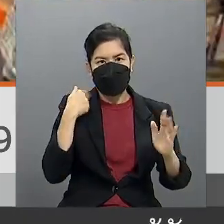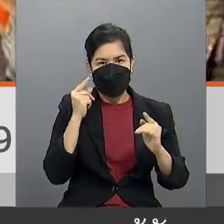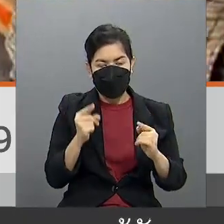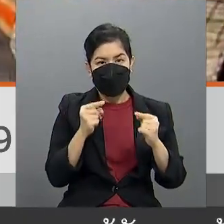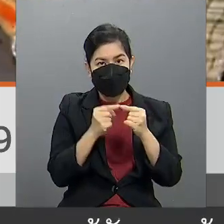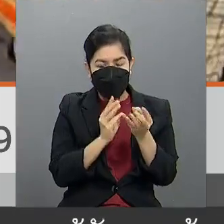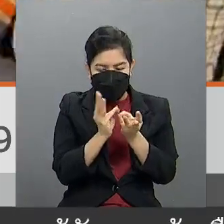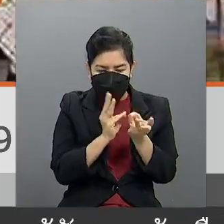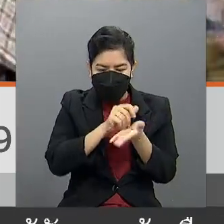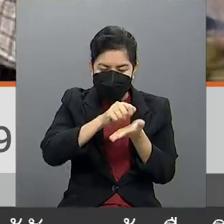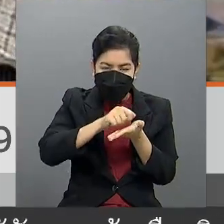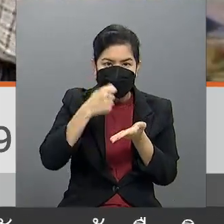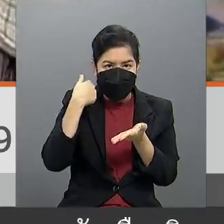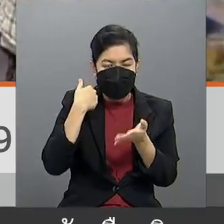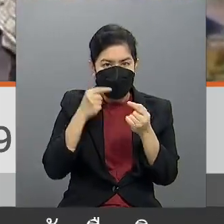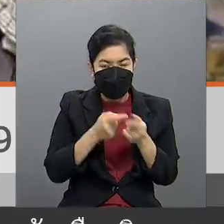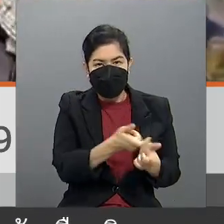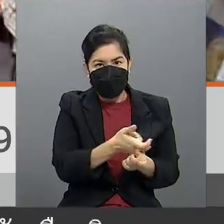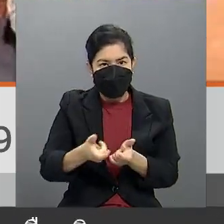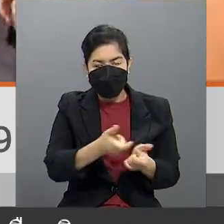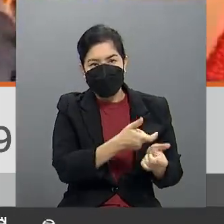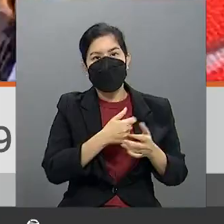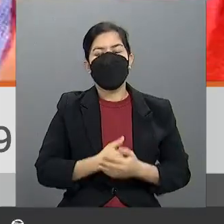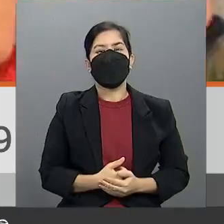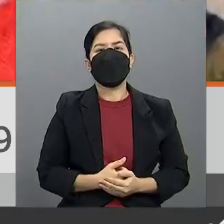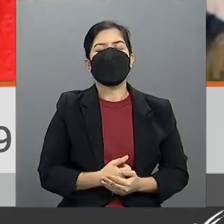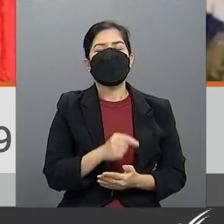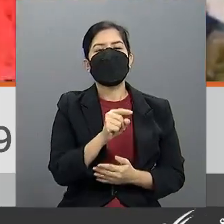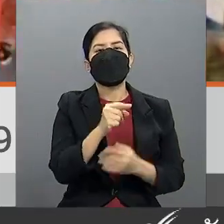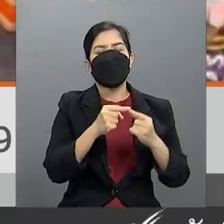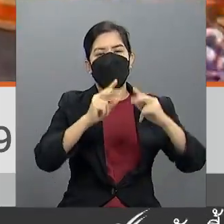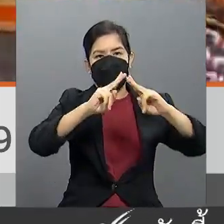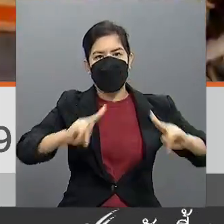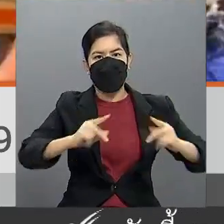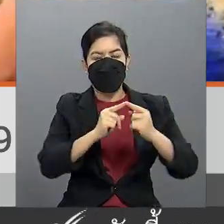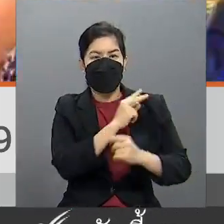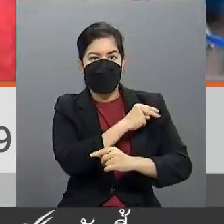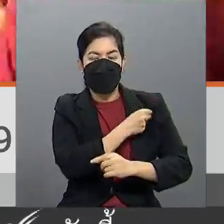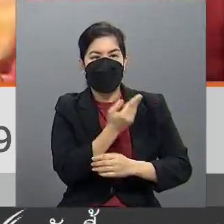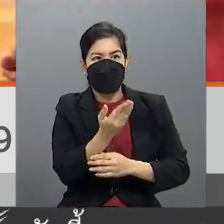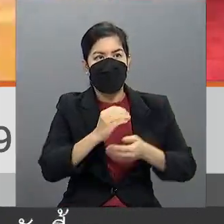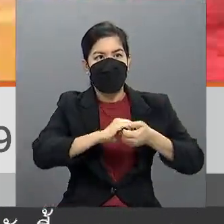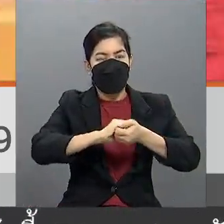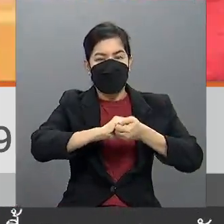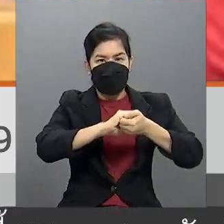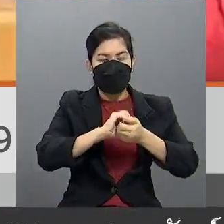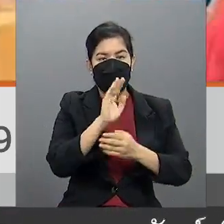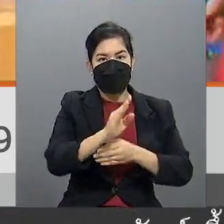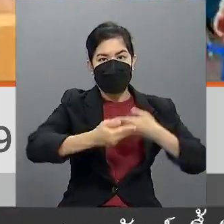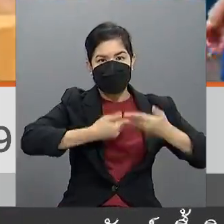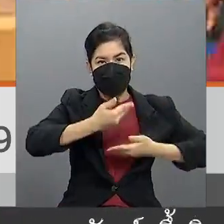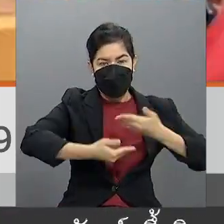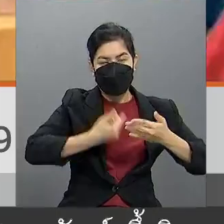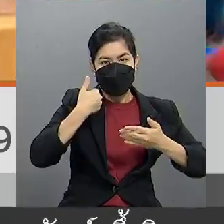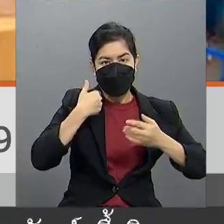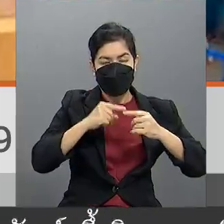างออกด้วยน้ำให้สะอาดค่ะนอกจากนี้กรมอนามัยได้ขอความร่วมมือกับผู้ประกอบการตลาดให้ยกระดับมาตรการความปลอด